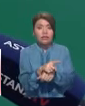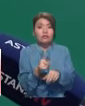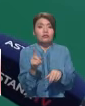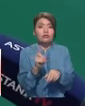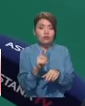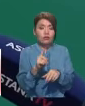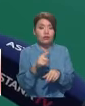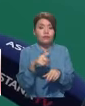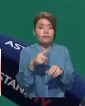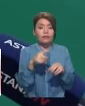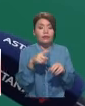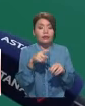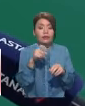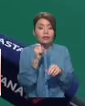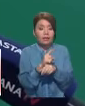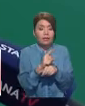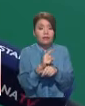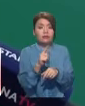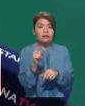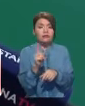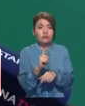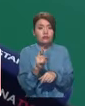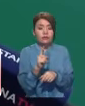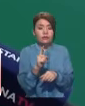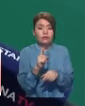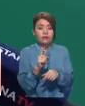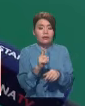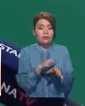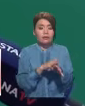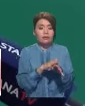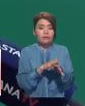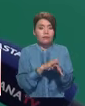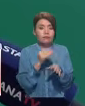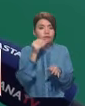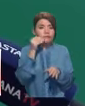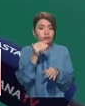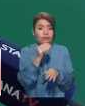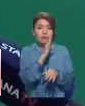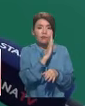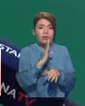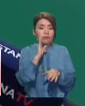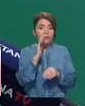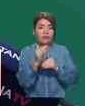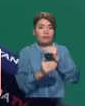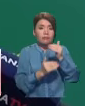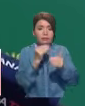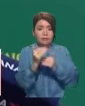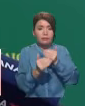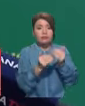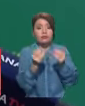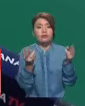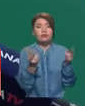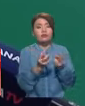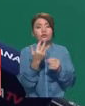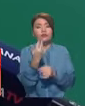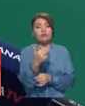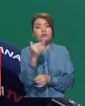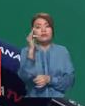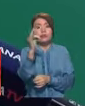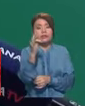дал поручение довести представленность женщин в квазигосударственном секторе до